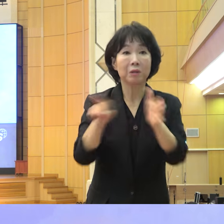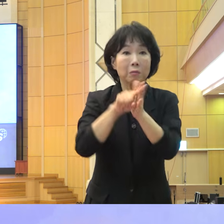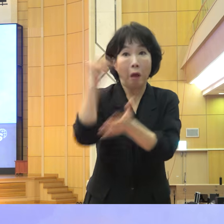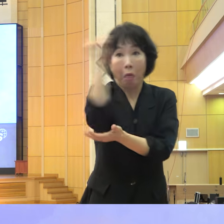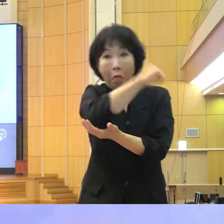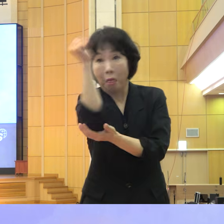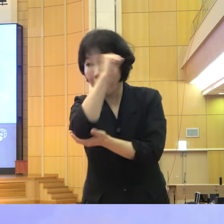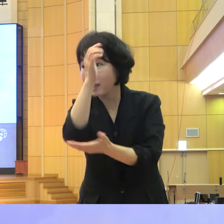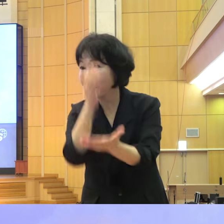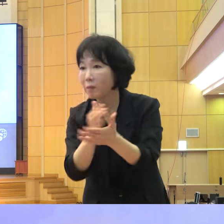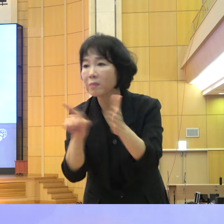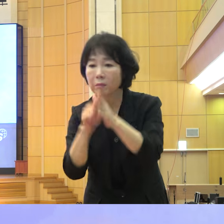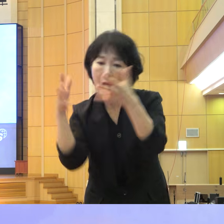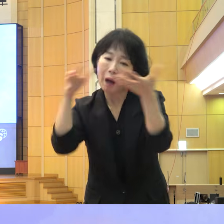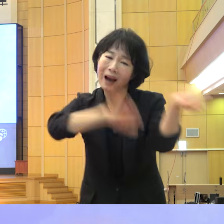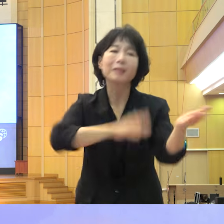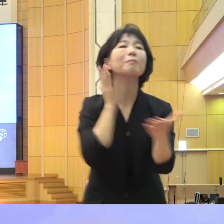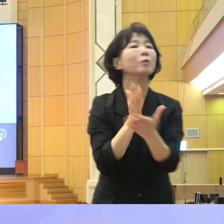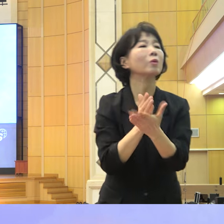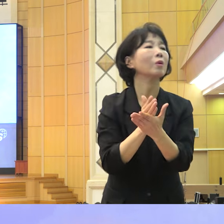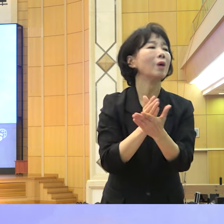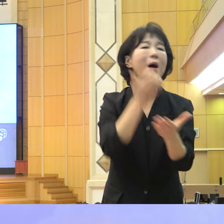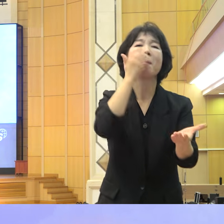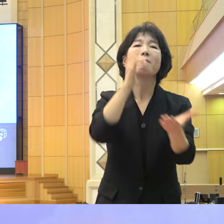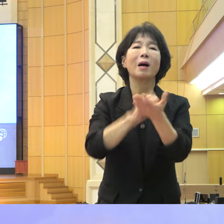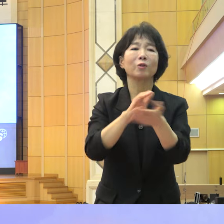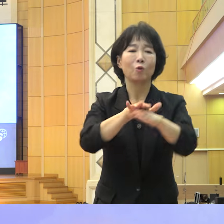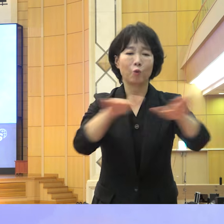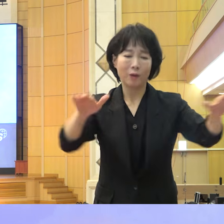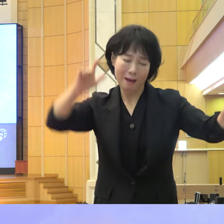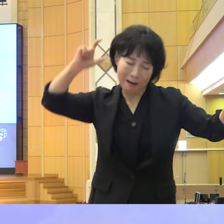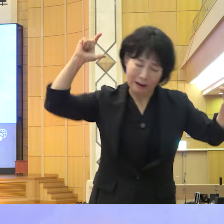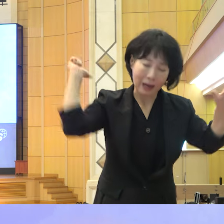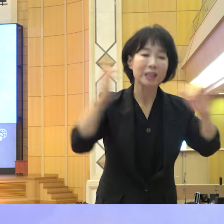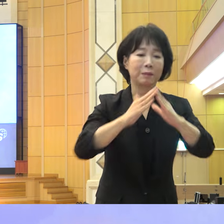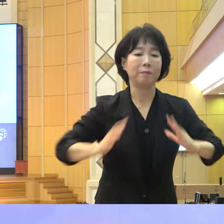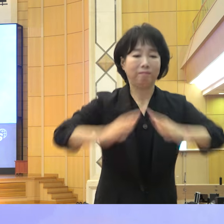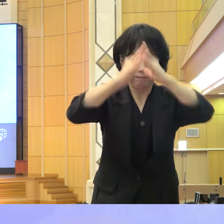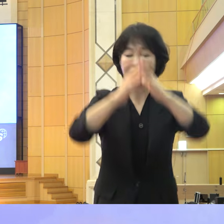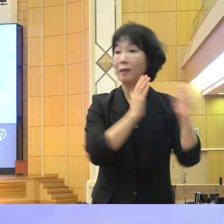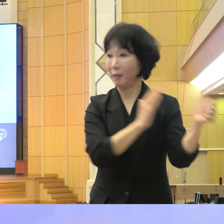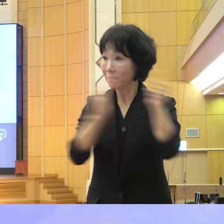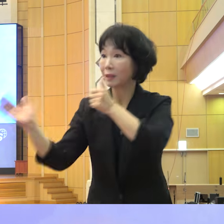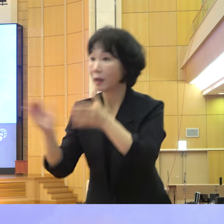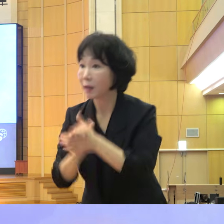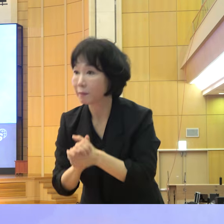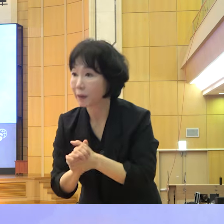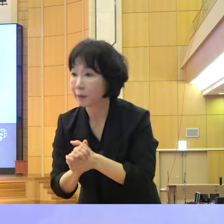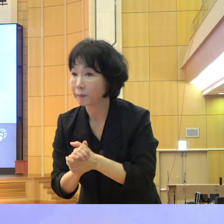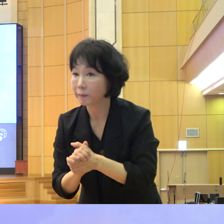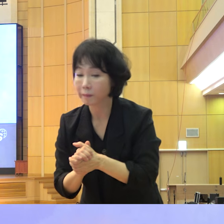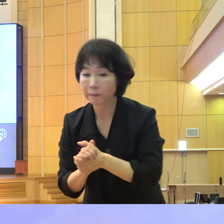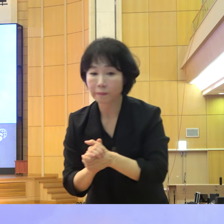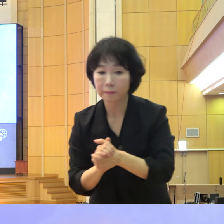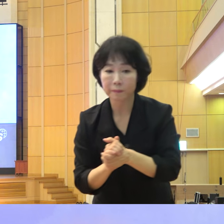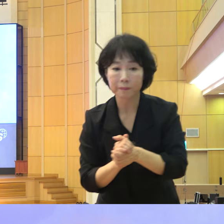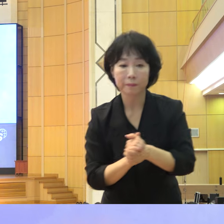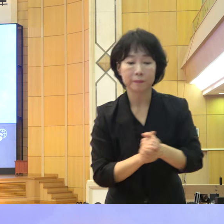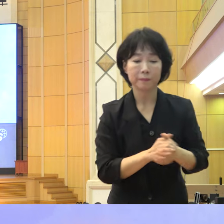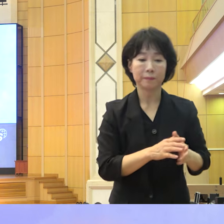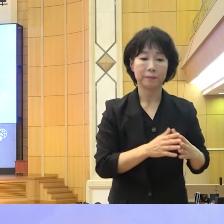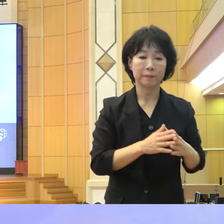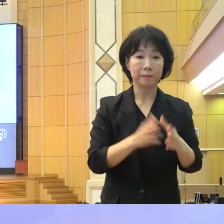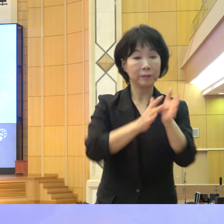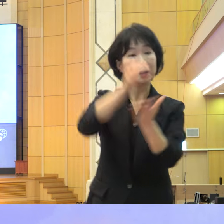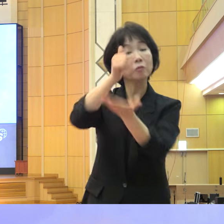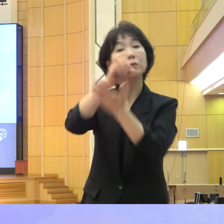치우침이 없고 믿음이 무너지지 않도록 반석 위에 집을 짓는 자가 되어야 되는 것입니다. 이것을 예수님 말했습니다.